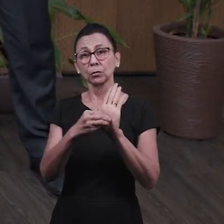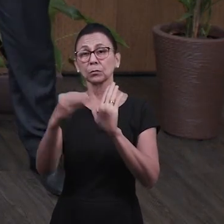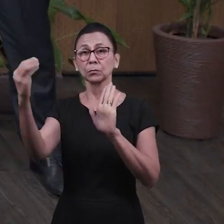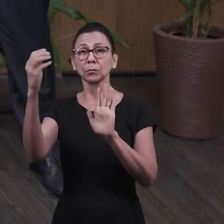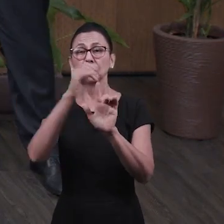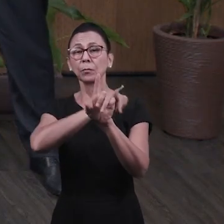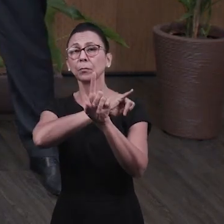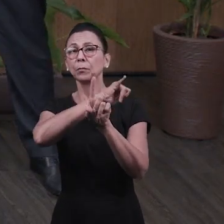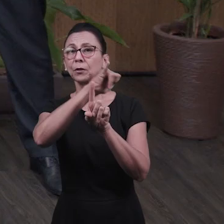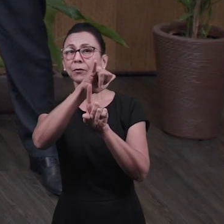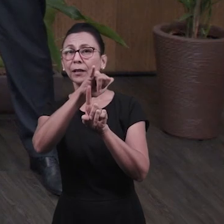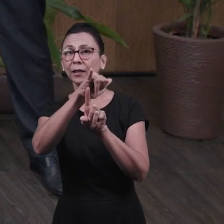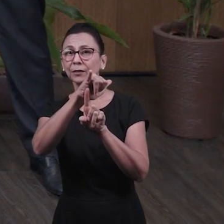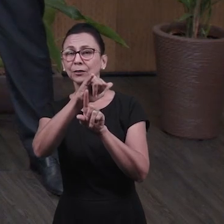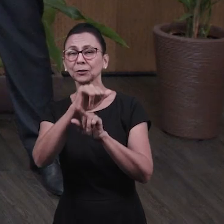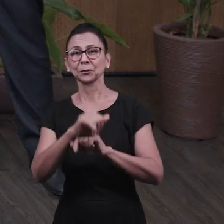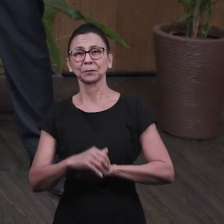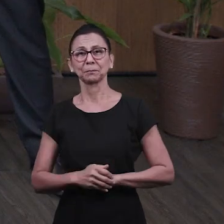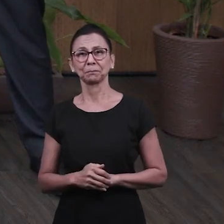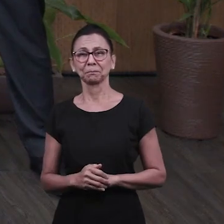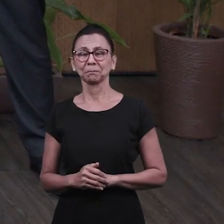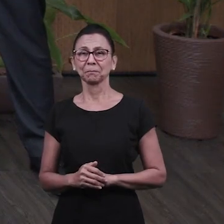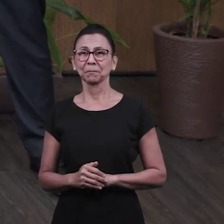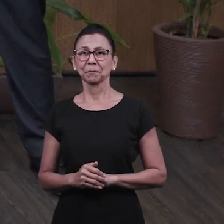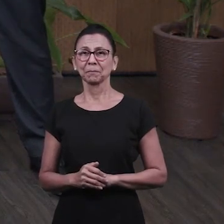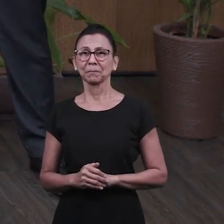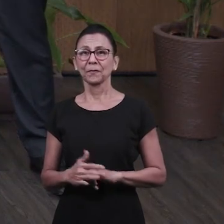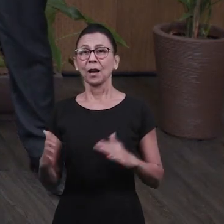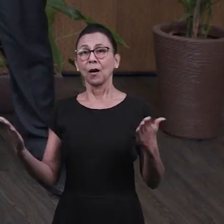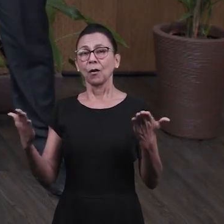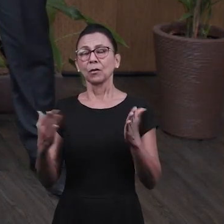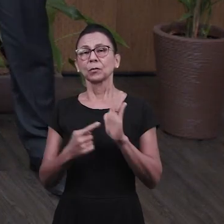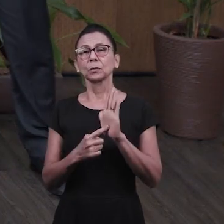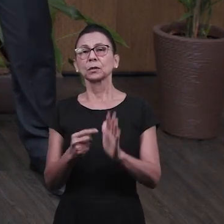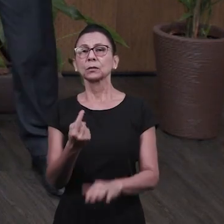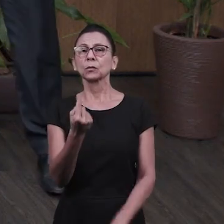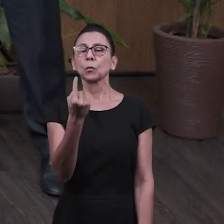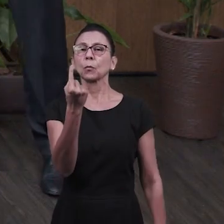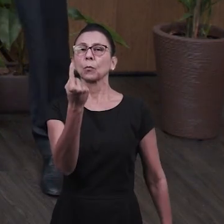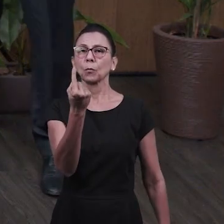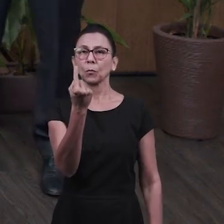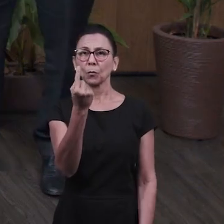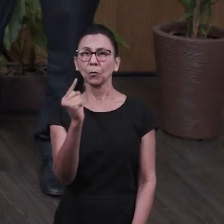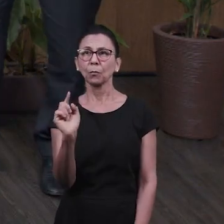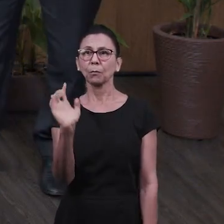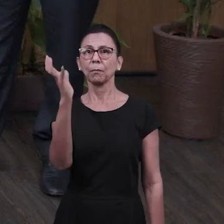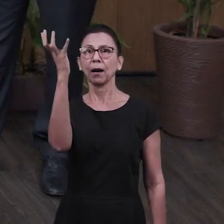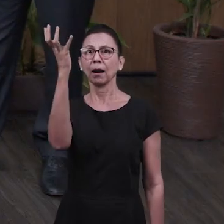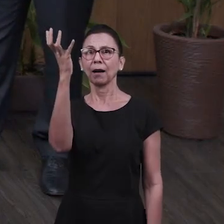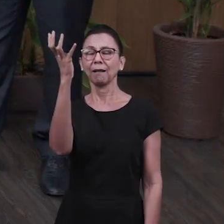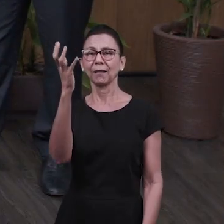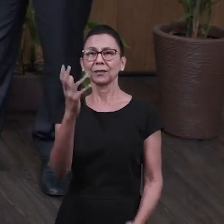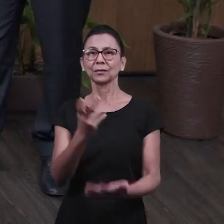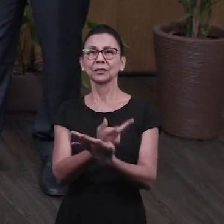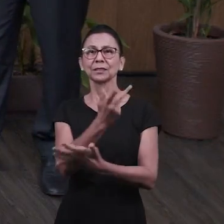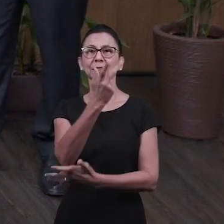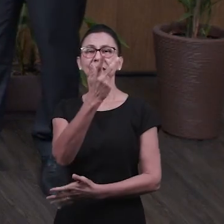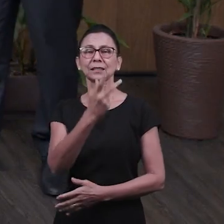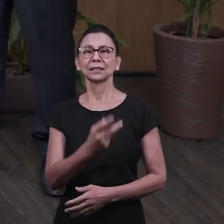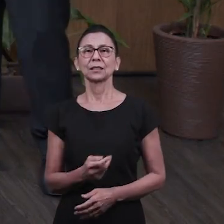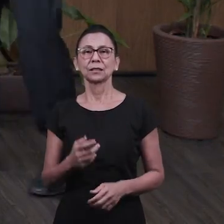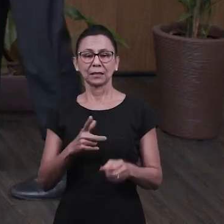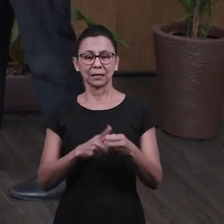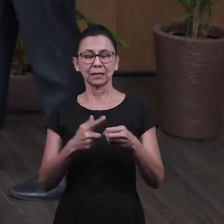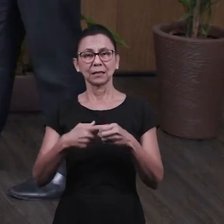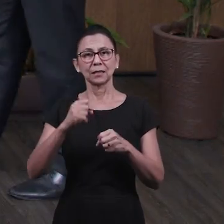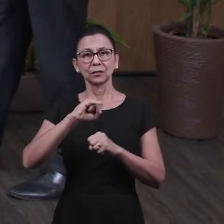avec le contenu prophétique. Maintenant, aujourd'hui, nous allons citer juste un seul qui s'est passé